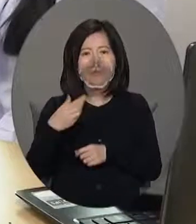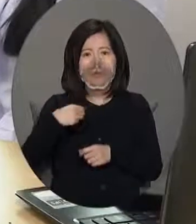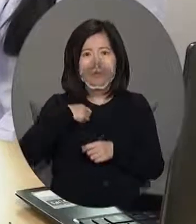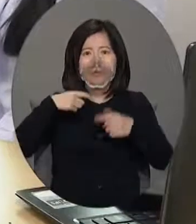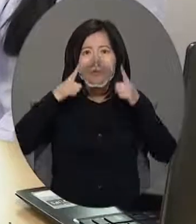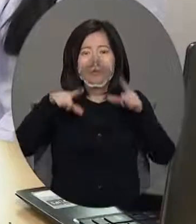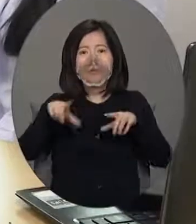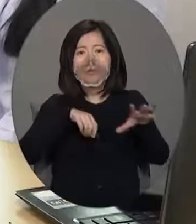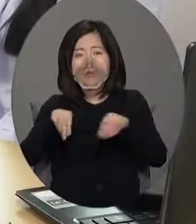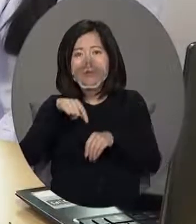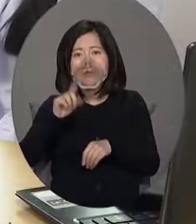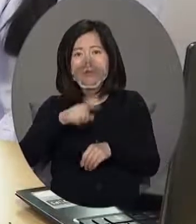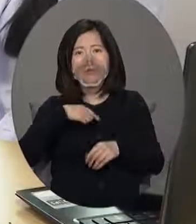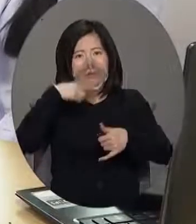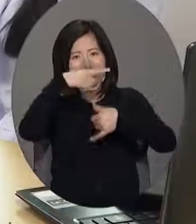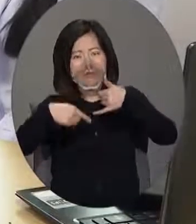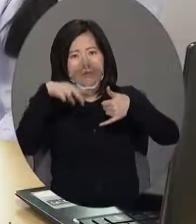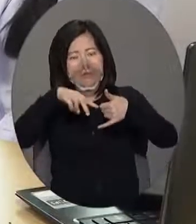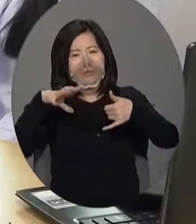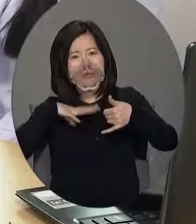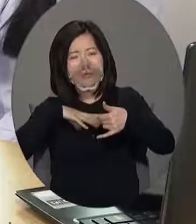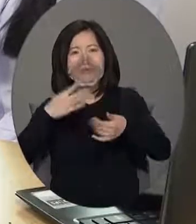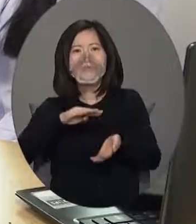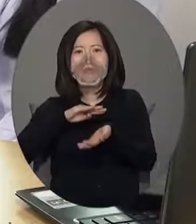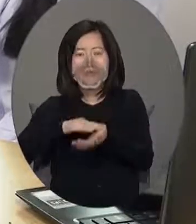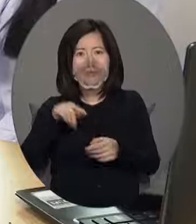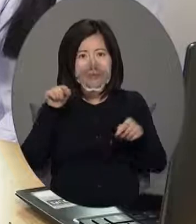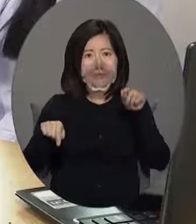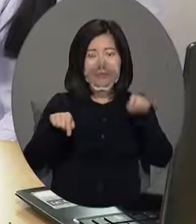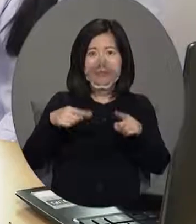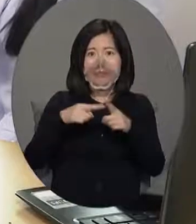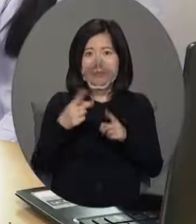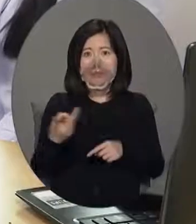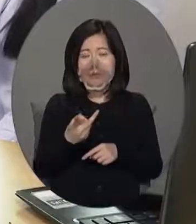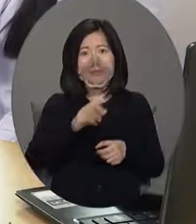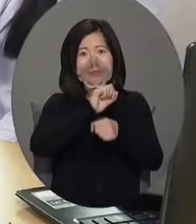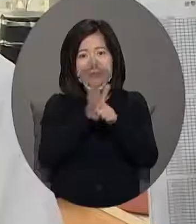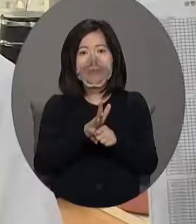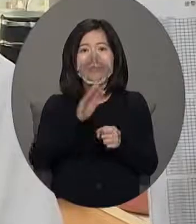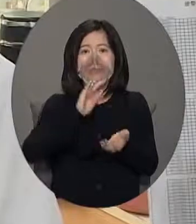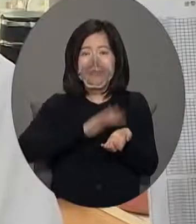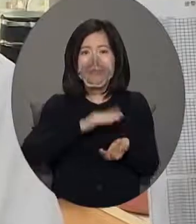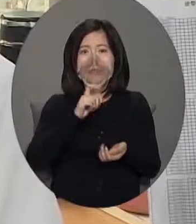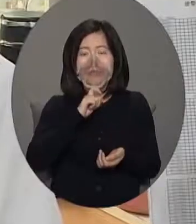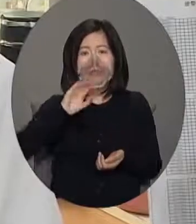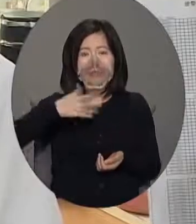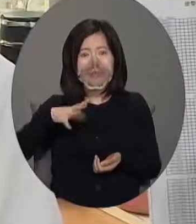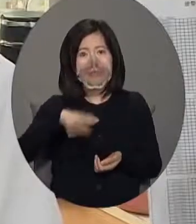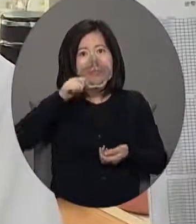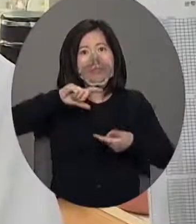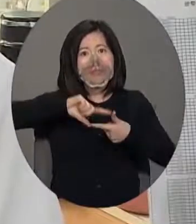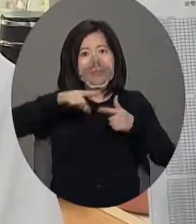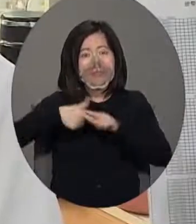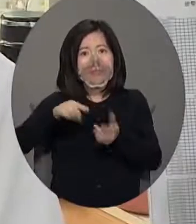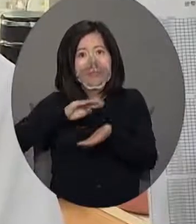咧就係講究咧辨證論治嘅。咁雖然佢哋兩個咧病人咧都係患上新冠肺炎啊，但係我哋使用嘅處方咧同埋